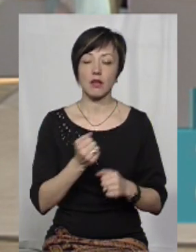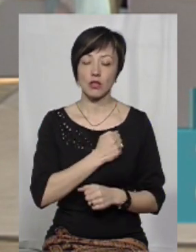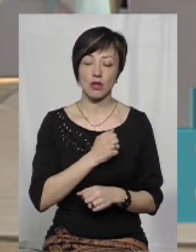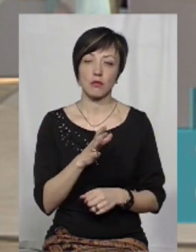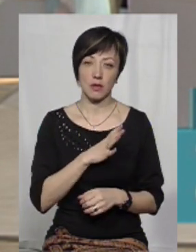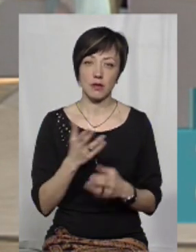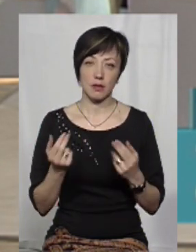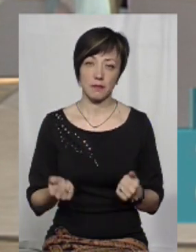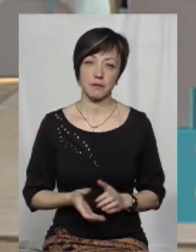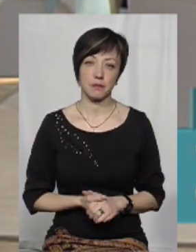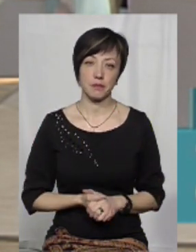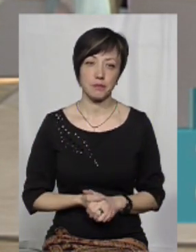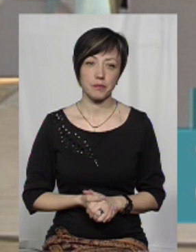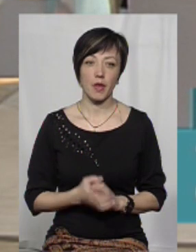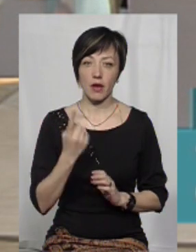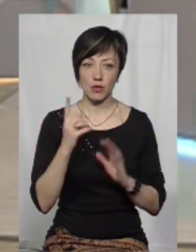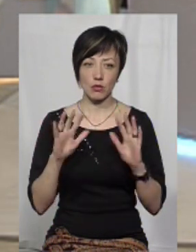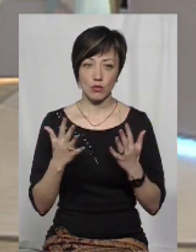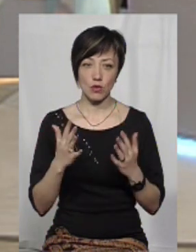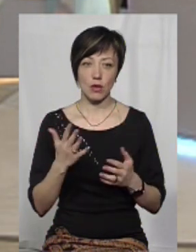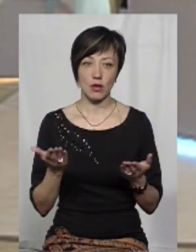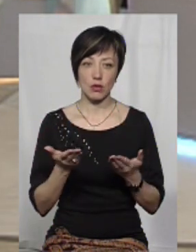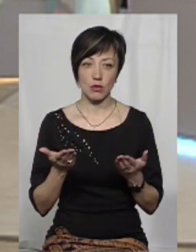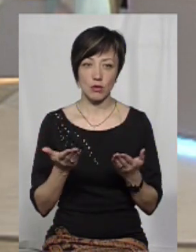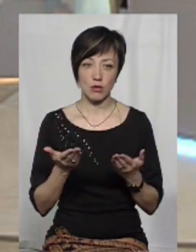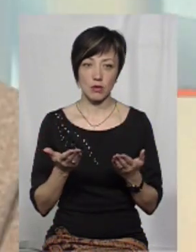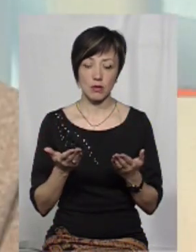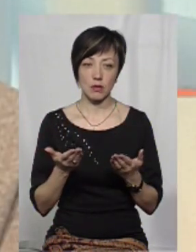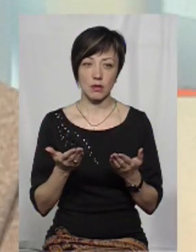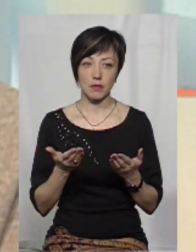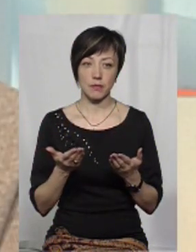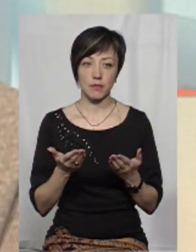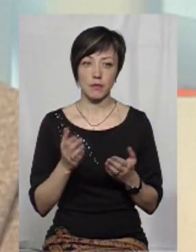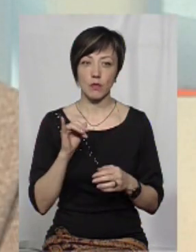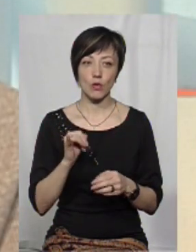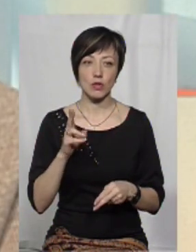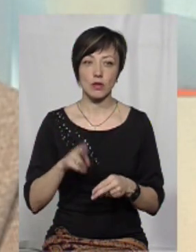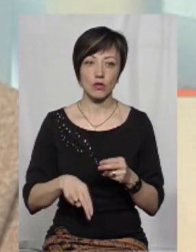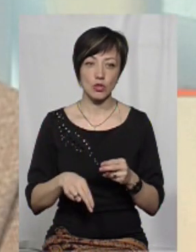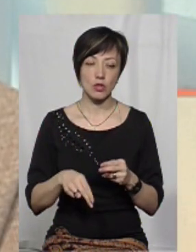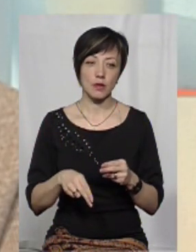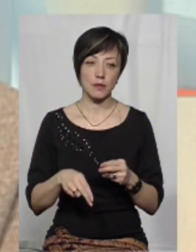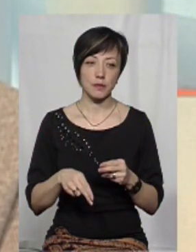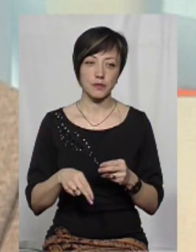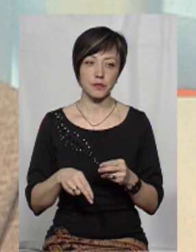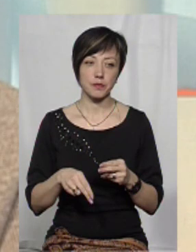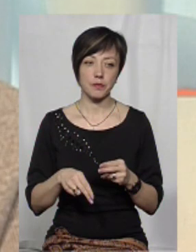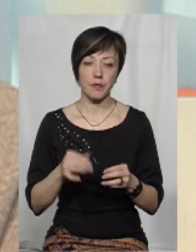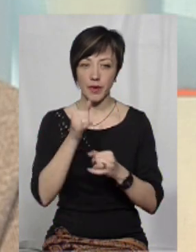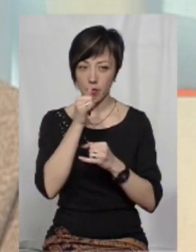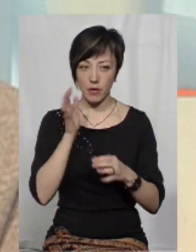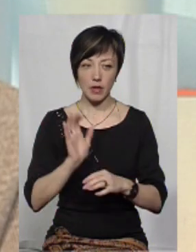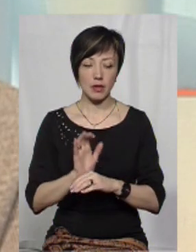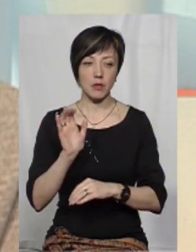були. Был один случай, который, ну, плохо очень закончился. Не